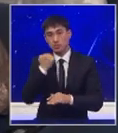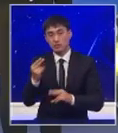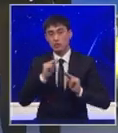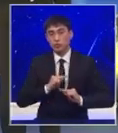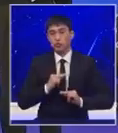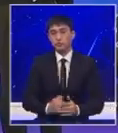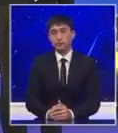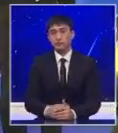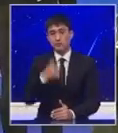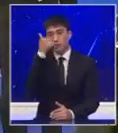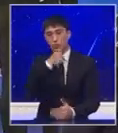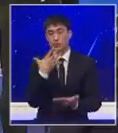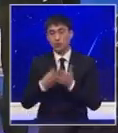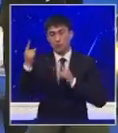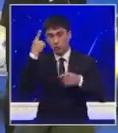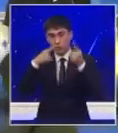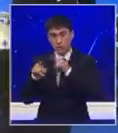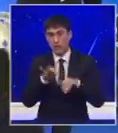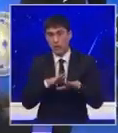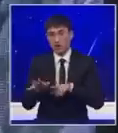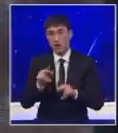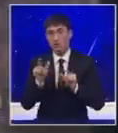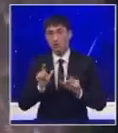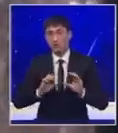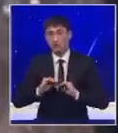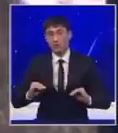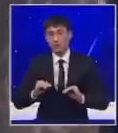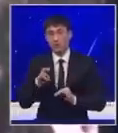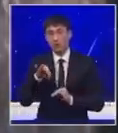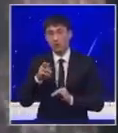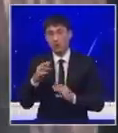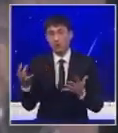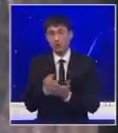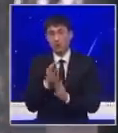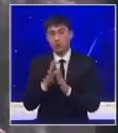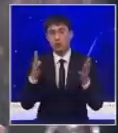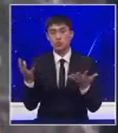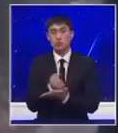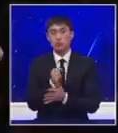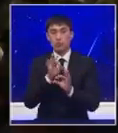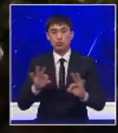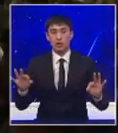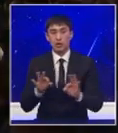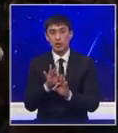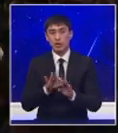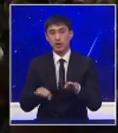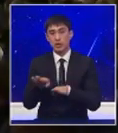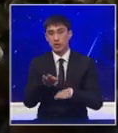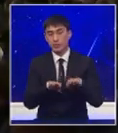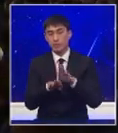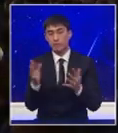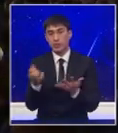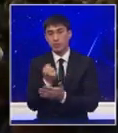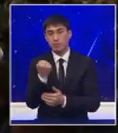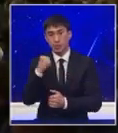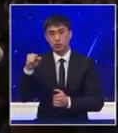труд. За годы своей творческой деятельности воспитанники Талгата Симбаева достигли больших успехов в музыкальной карьере, неоднократно